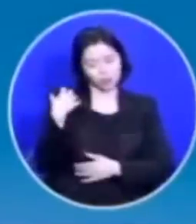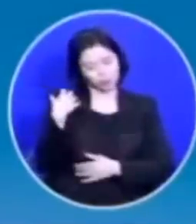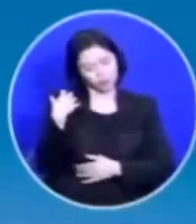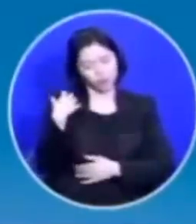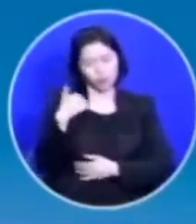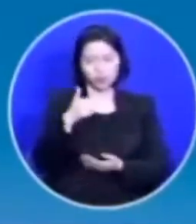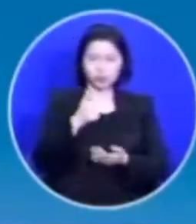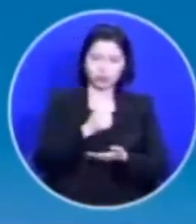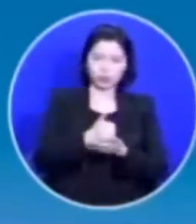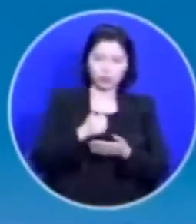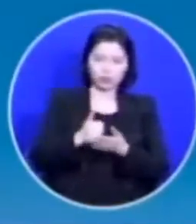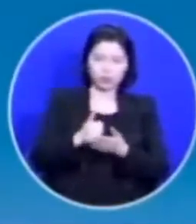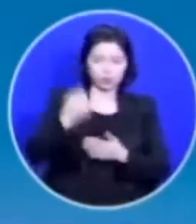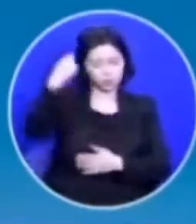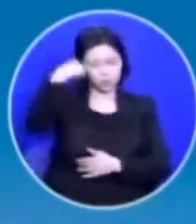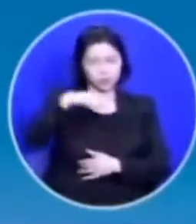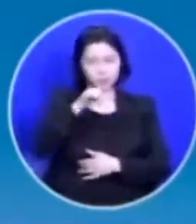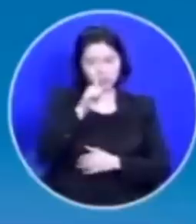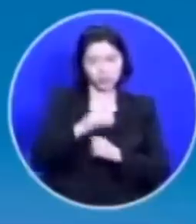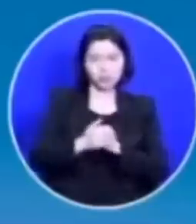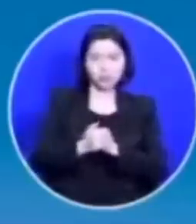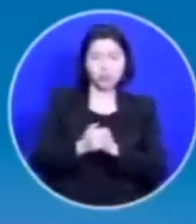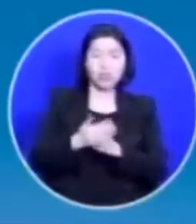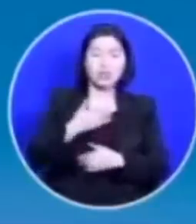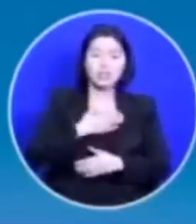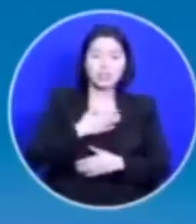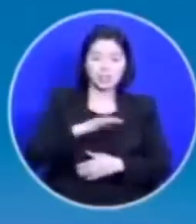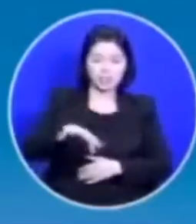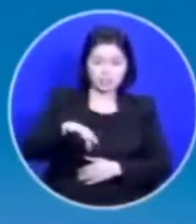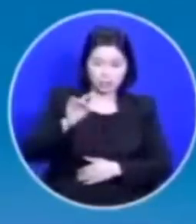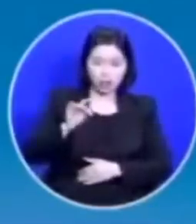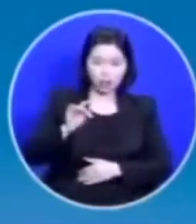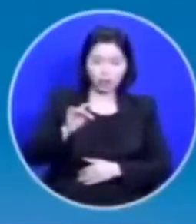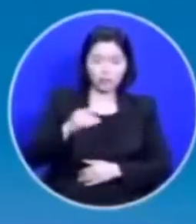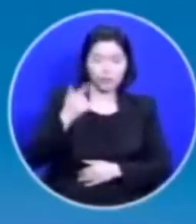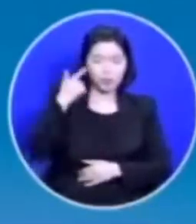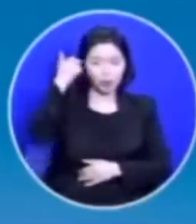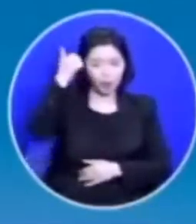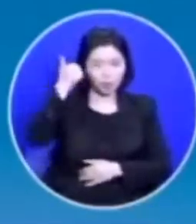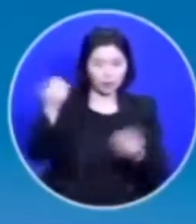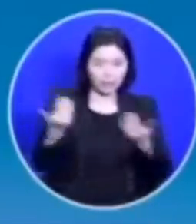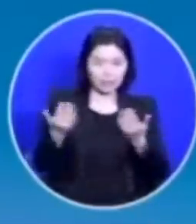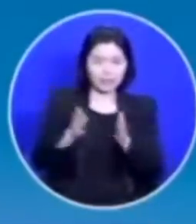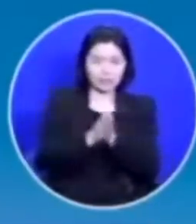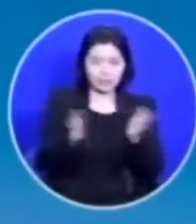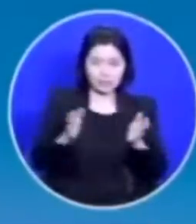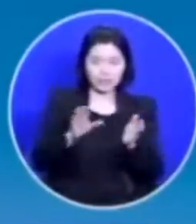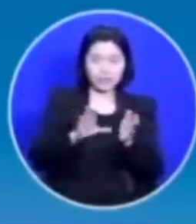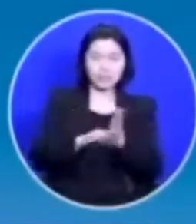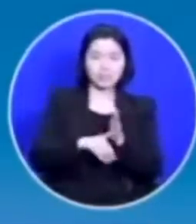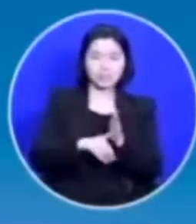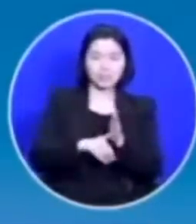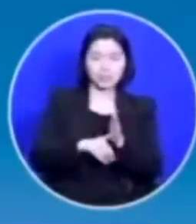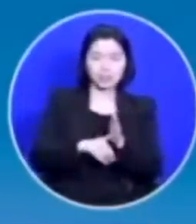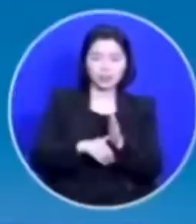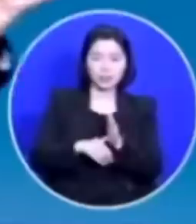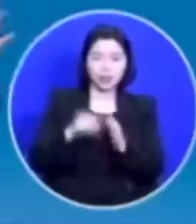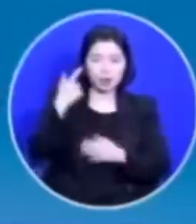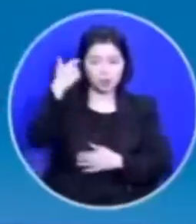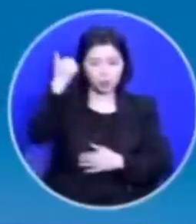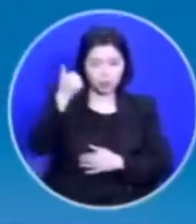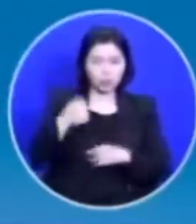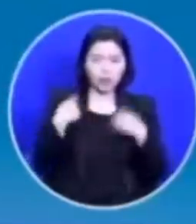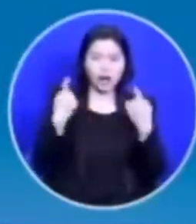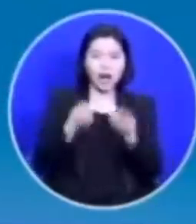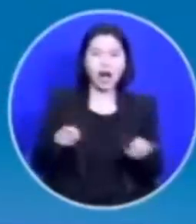존재처럼 느껴지는 거죠 제가 첨 목회를 시작했을 때 교육자들이 함께 어디 여행을